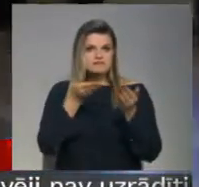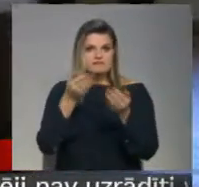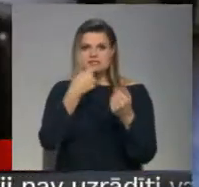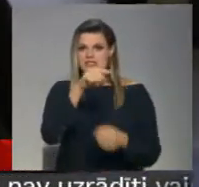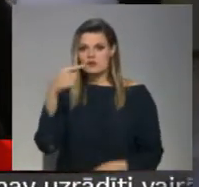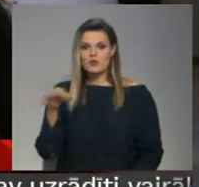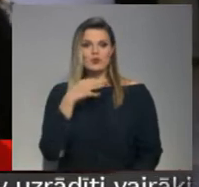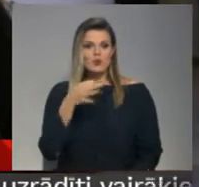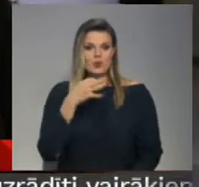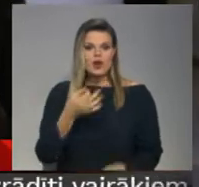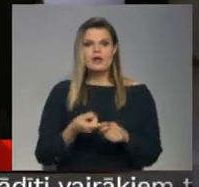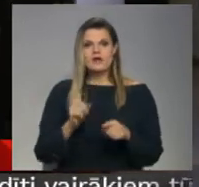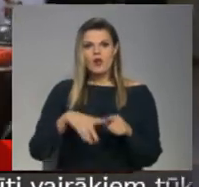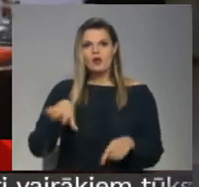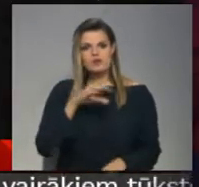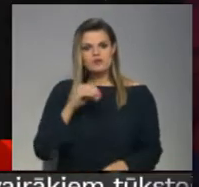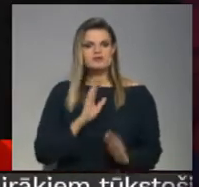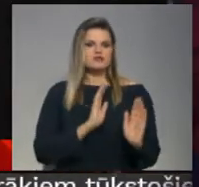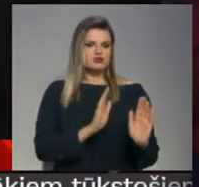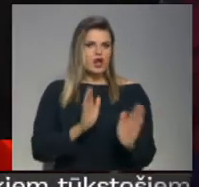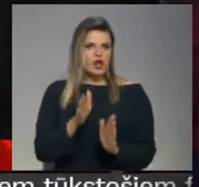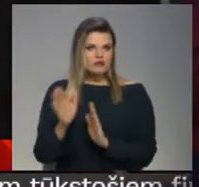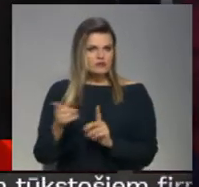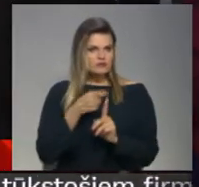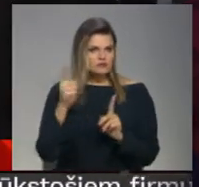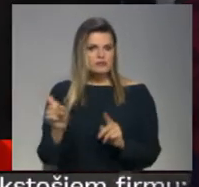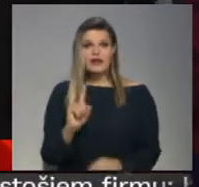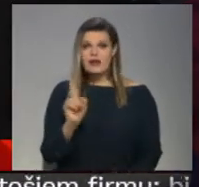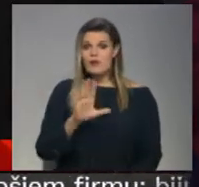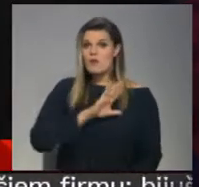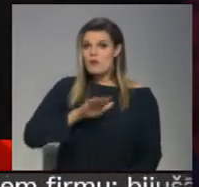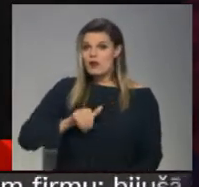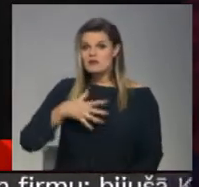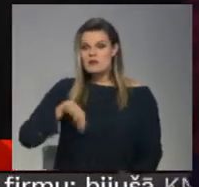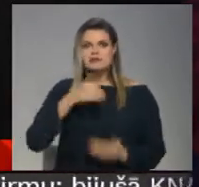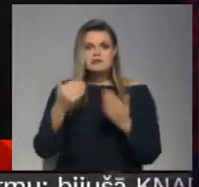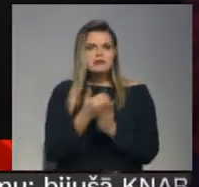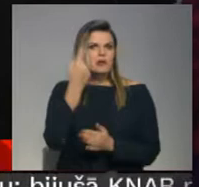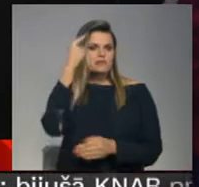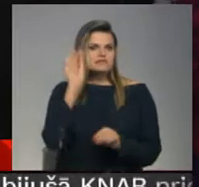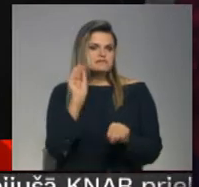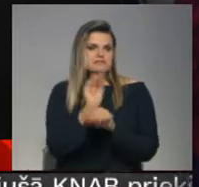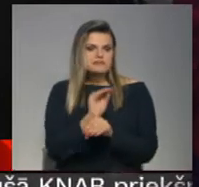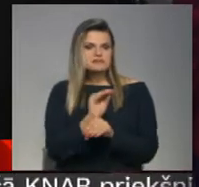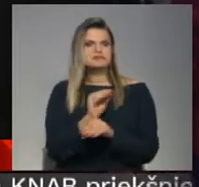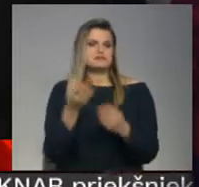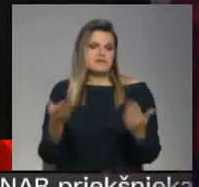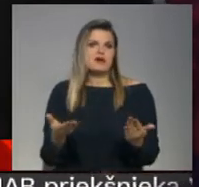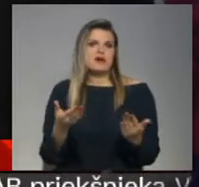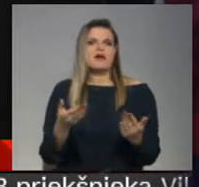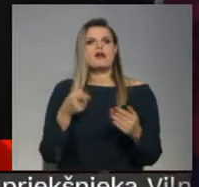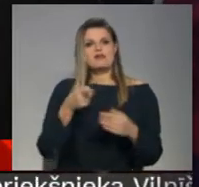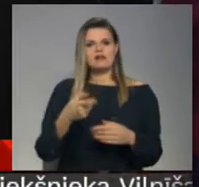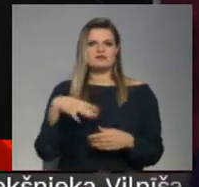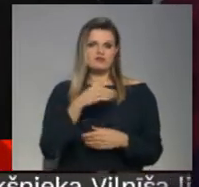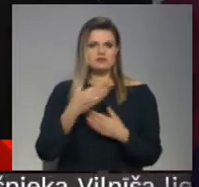un tad mūsu tāds sagatavošanās periods ir, un tad mēs kaut ko jaunu izdomājam. Nu, vārds sakot, tas liek